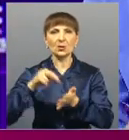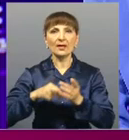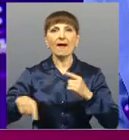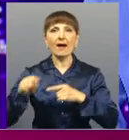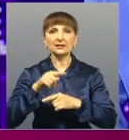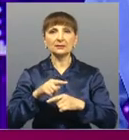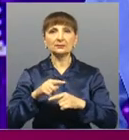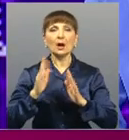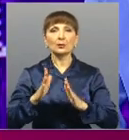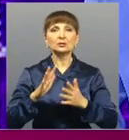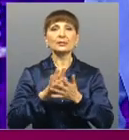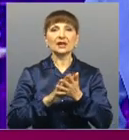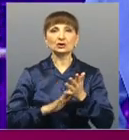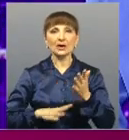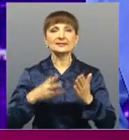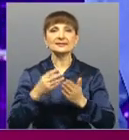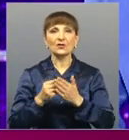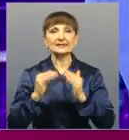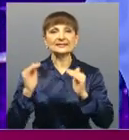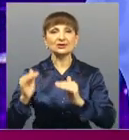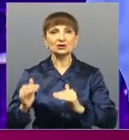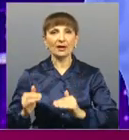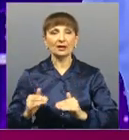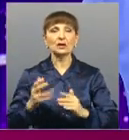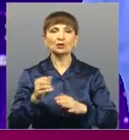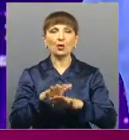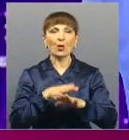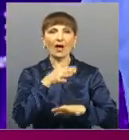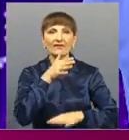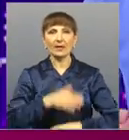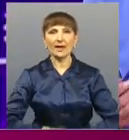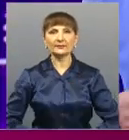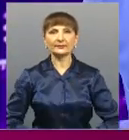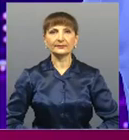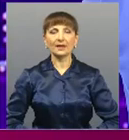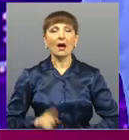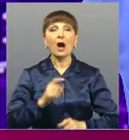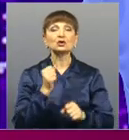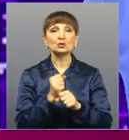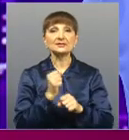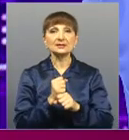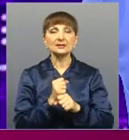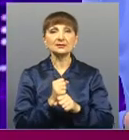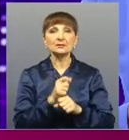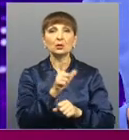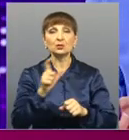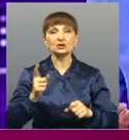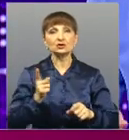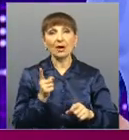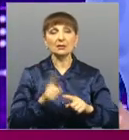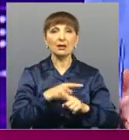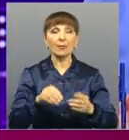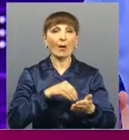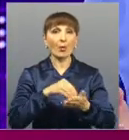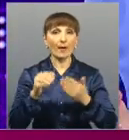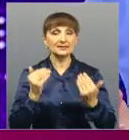они будут продолжать свою тенденцию к снижению еще долгое время. А так что же делать потенциальным новоселам? Ждать или